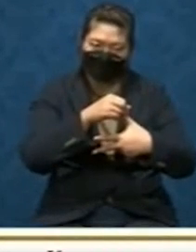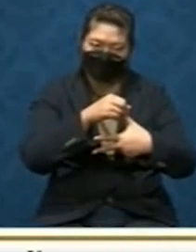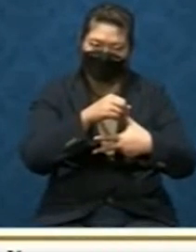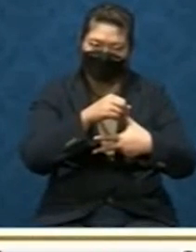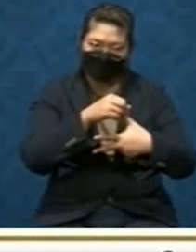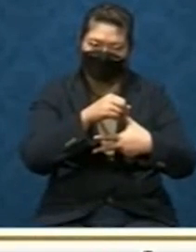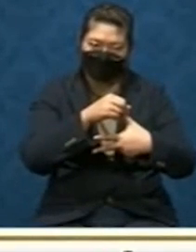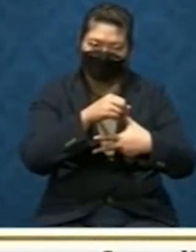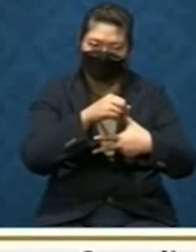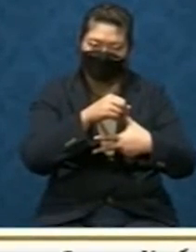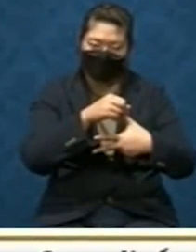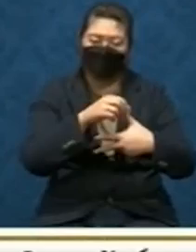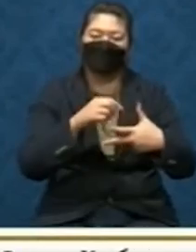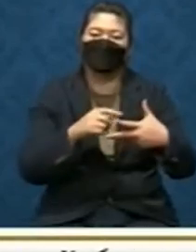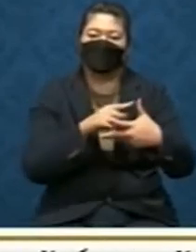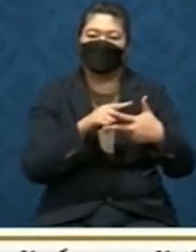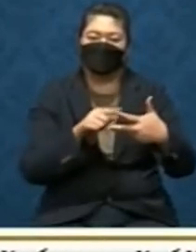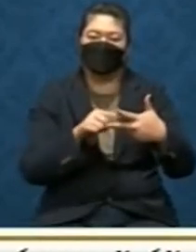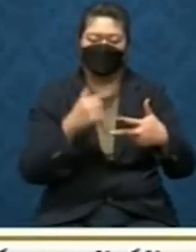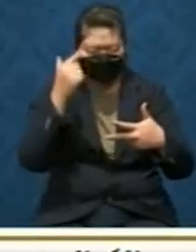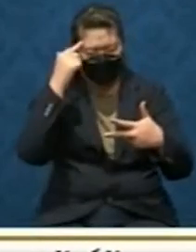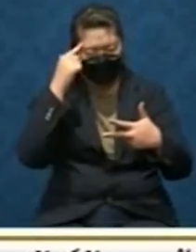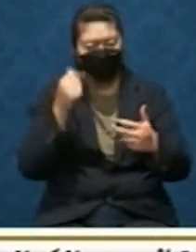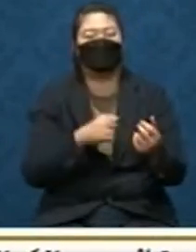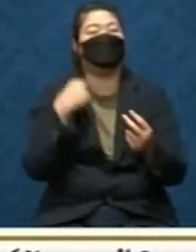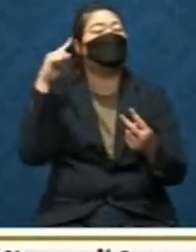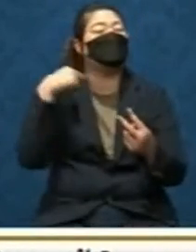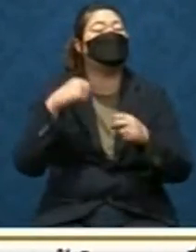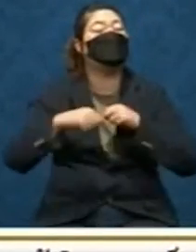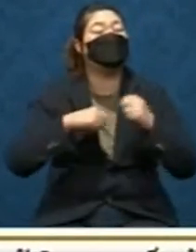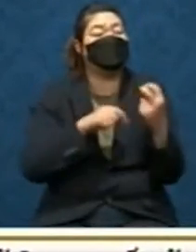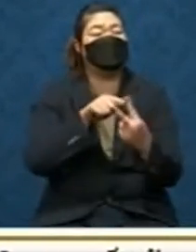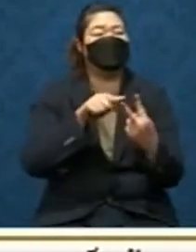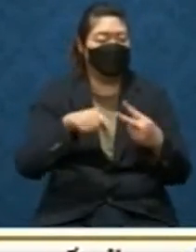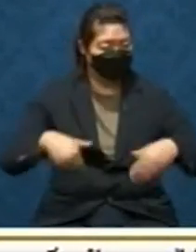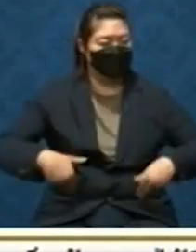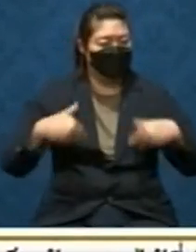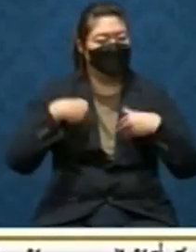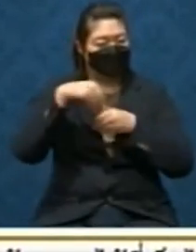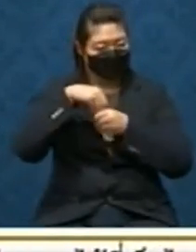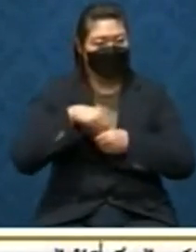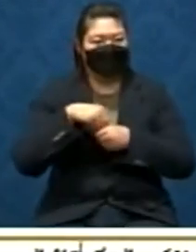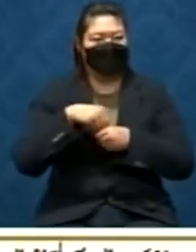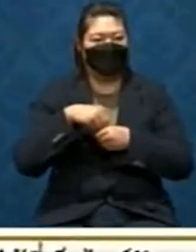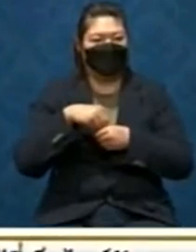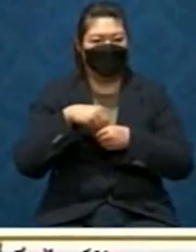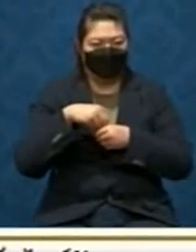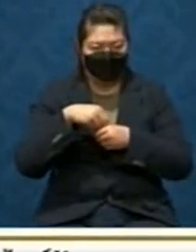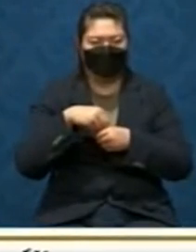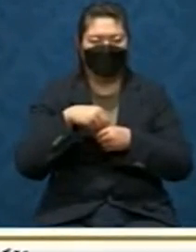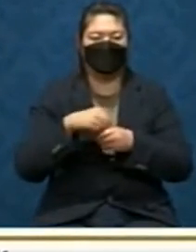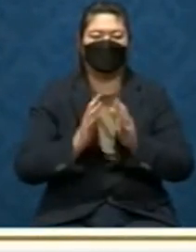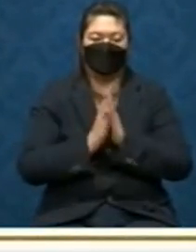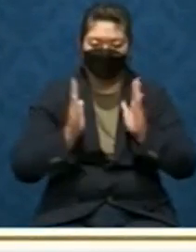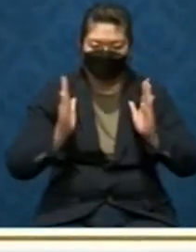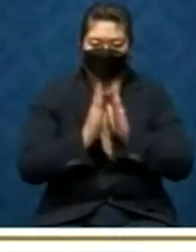ยาวน้องทั้งสองมีโอกาสที่จะมีชีวิตต่อไปและฉลองชัยชนะของประชาชนไปด้วยกันครับ